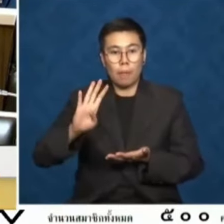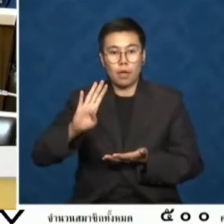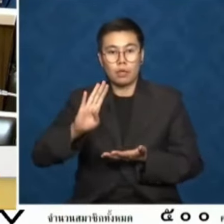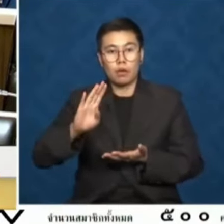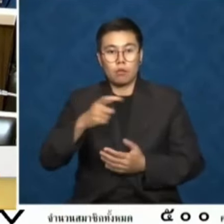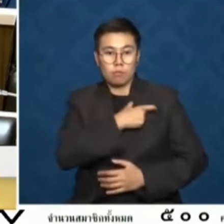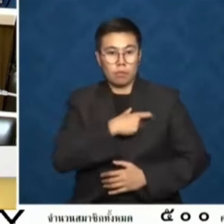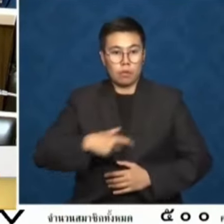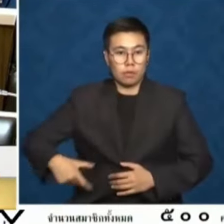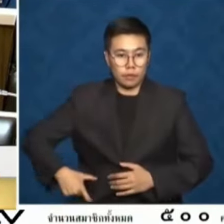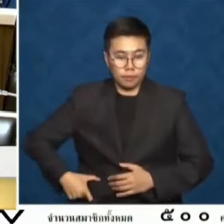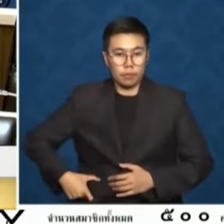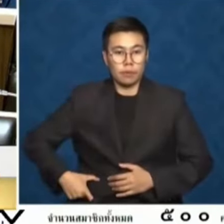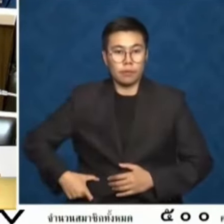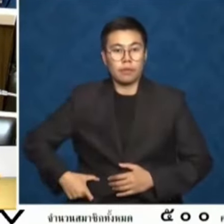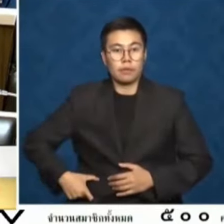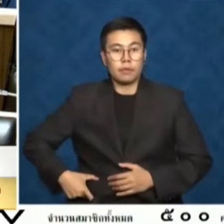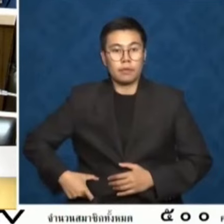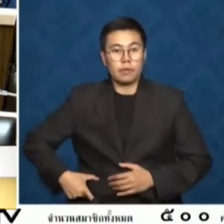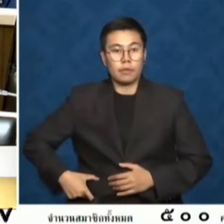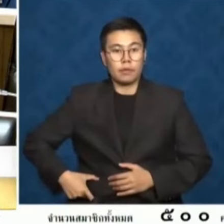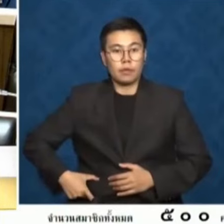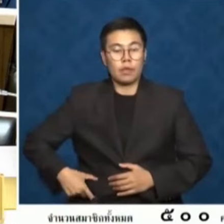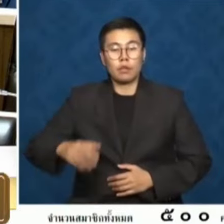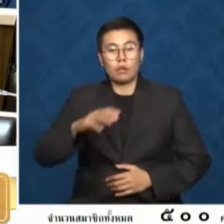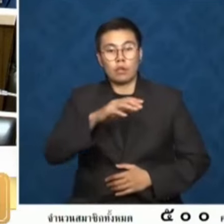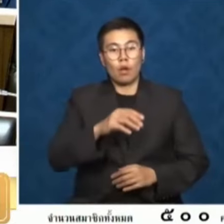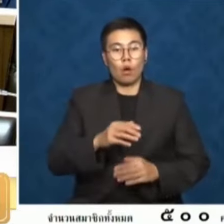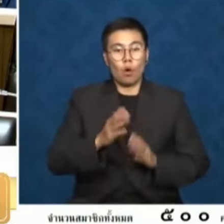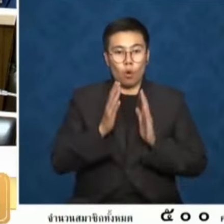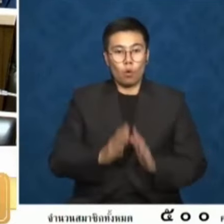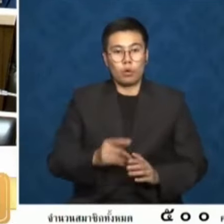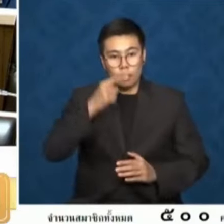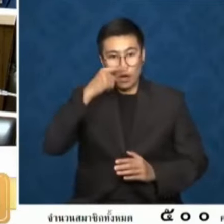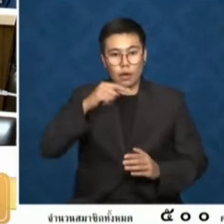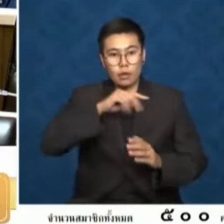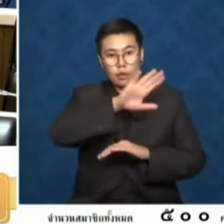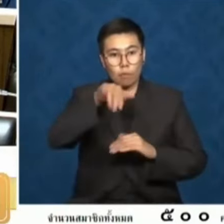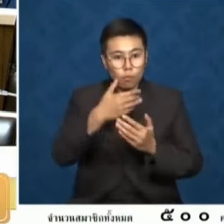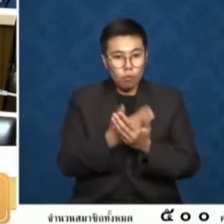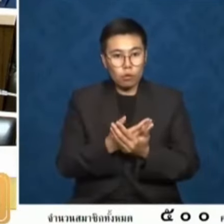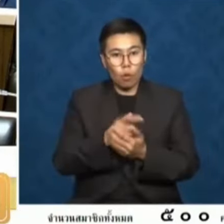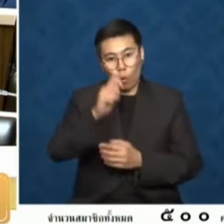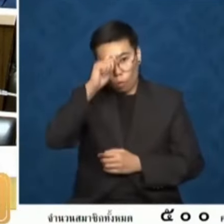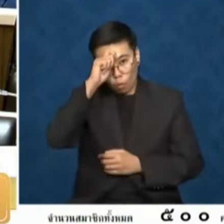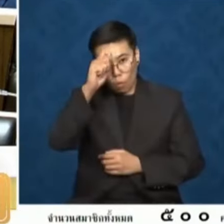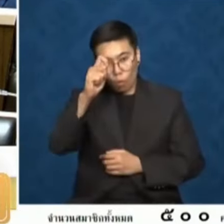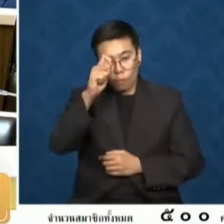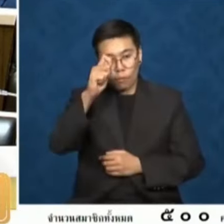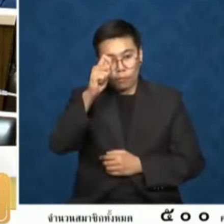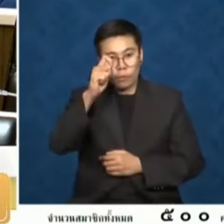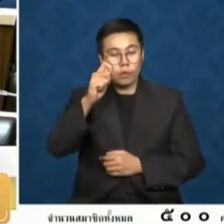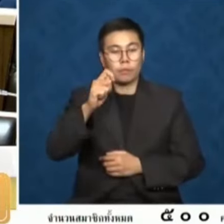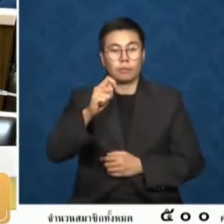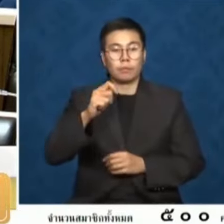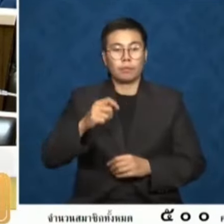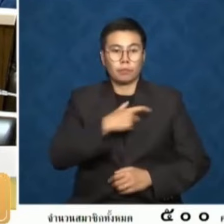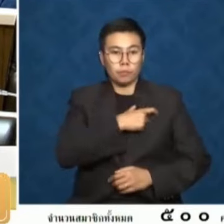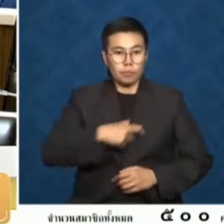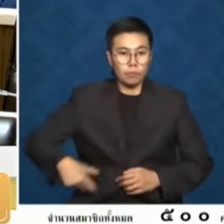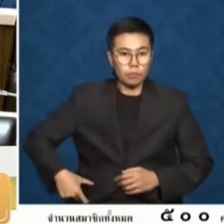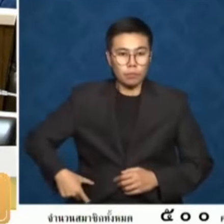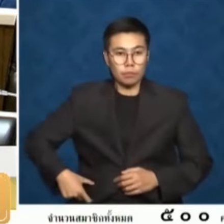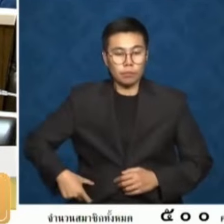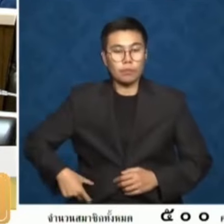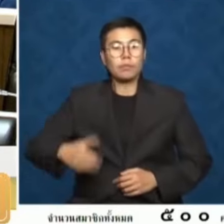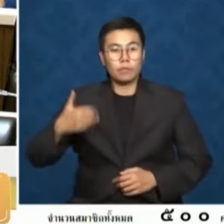ริย์และเป็นศูนย์รวมจิตใจของคนทั้งชาติเราสามารถใช้ช่องทางในการ